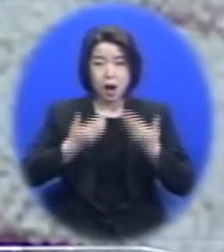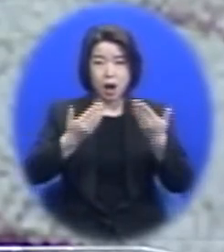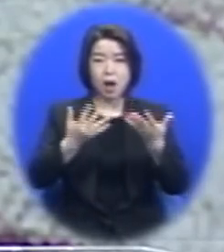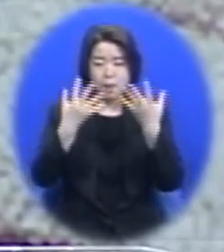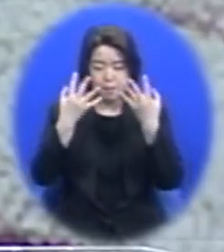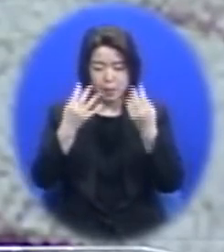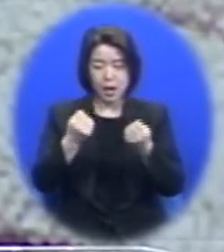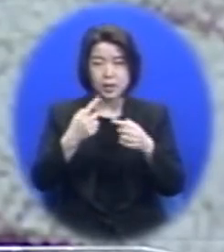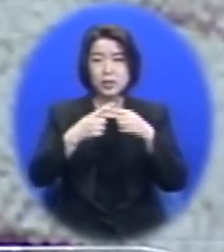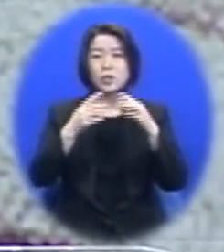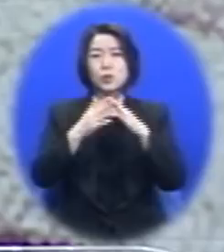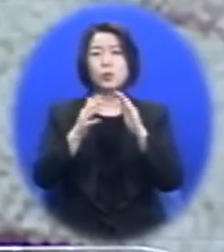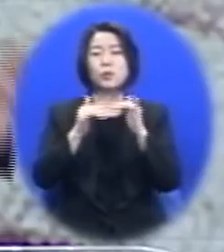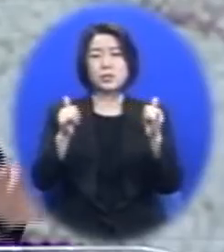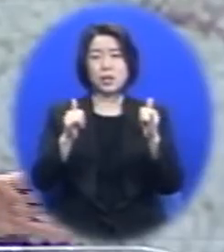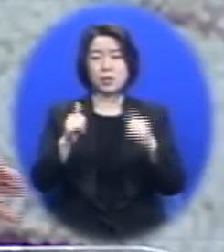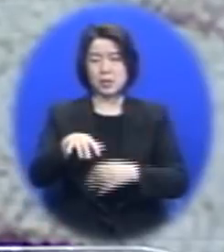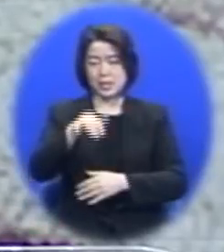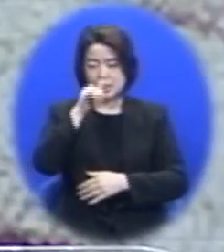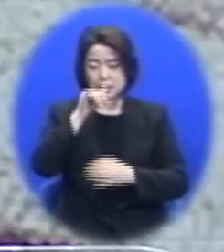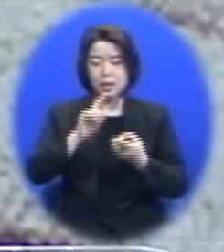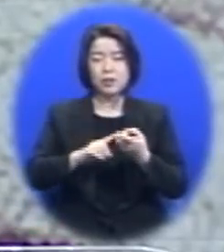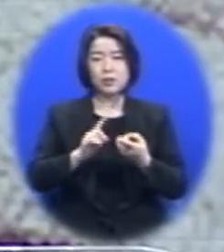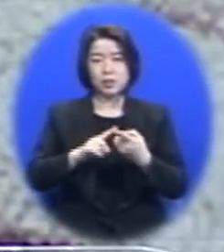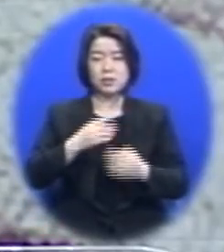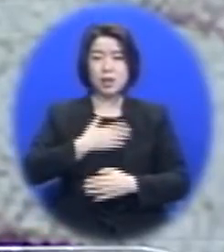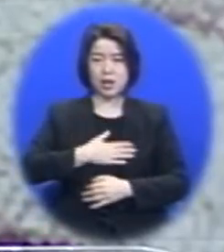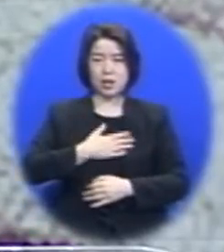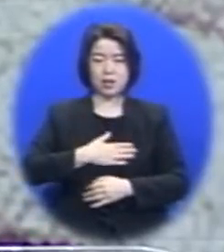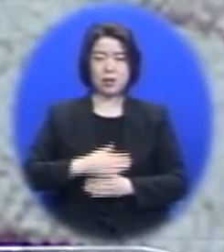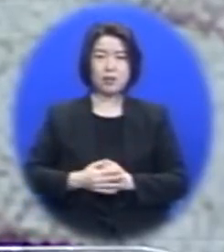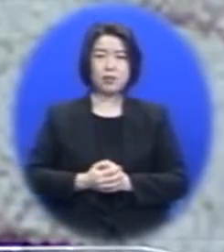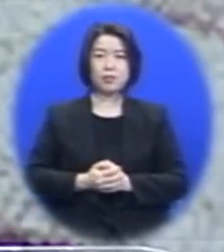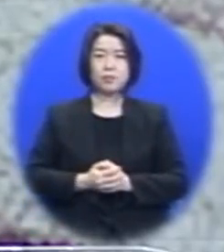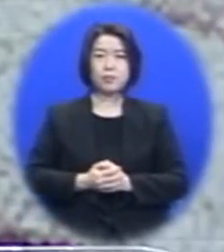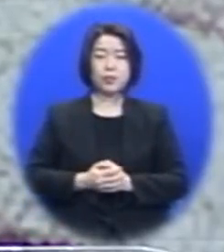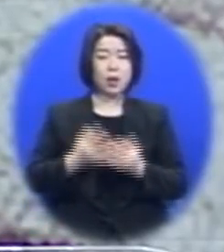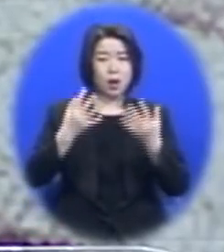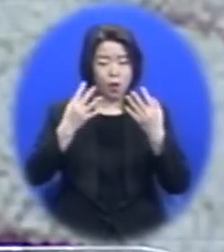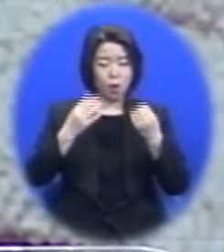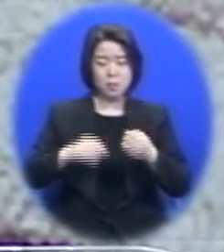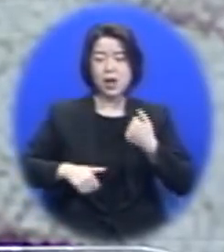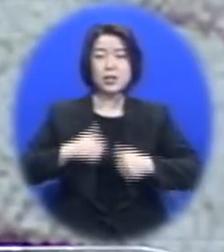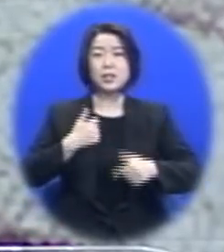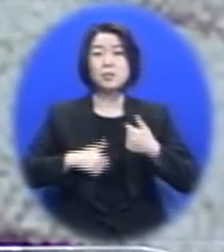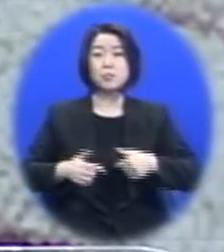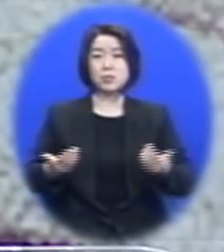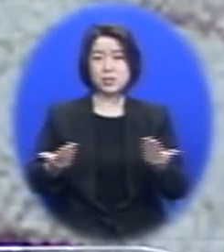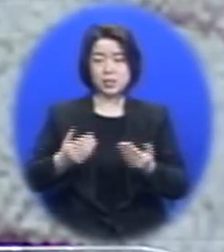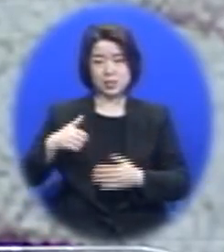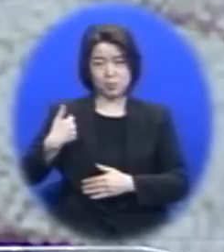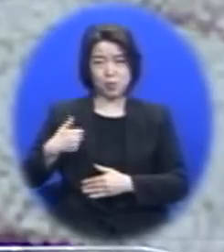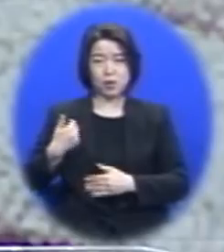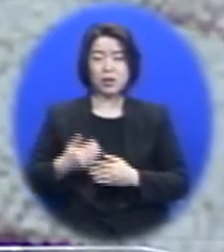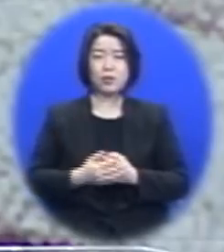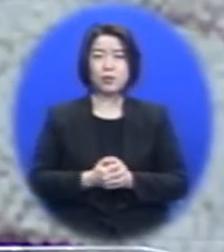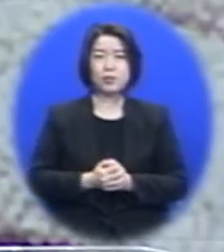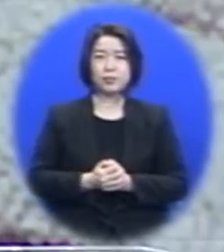교인들이 있다는 사실을 알았어요 그 얼마나 기쁜 일인지 모릅니다